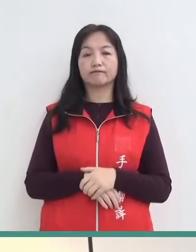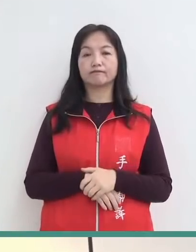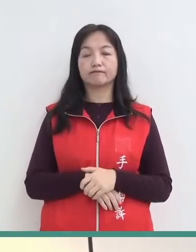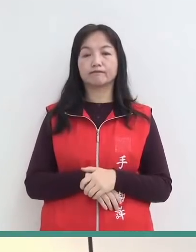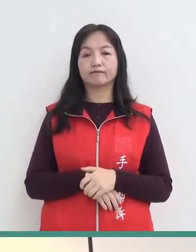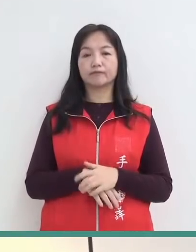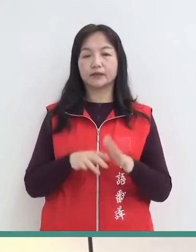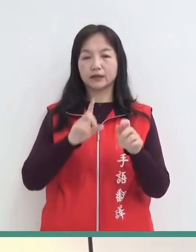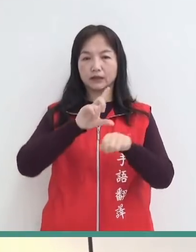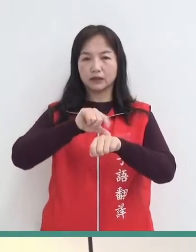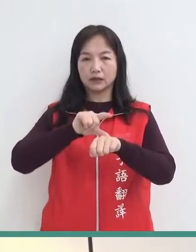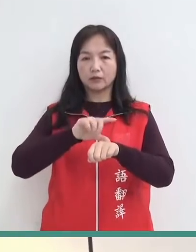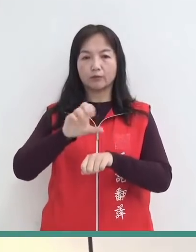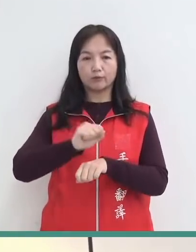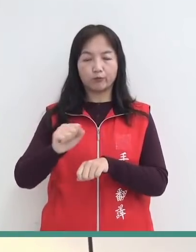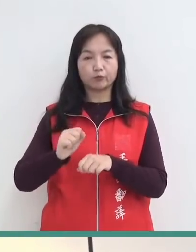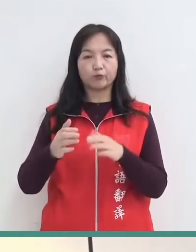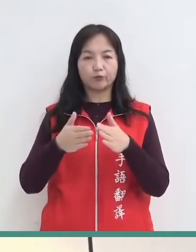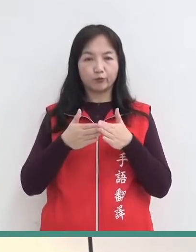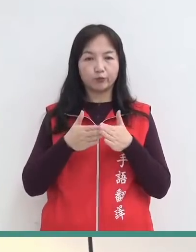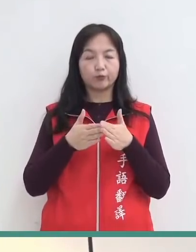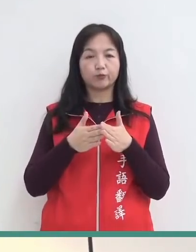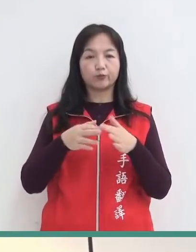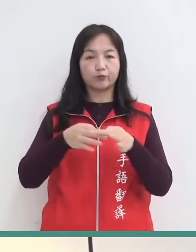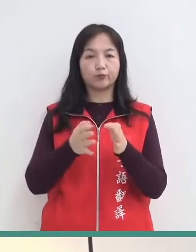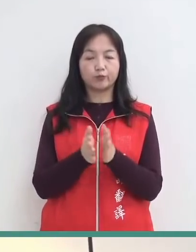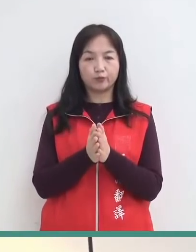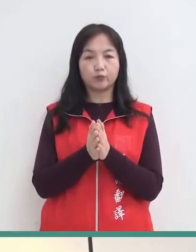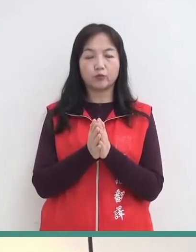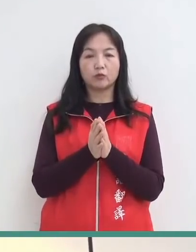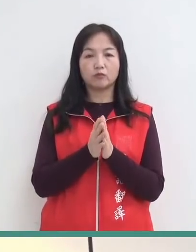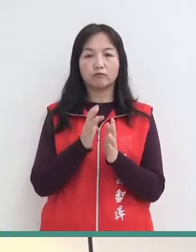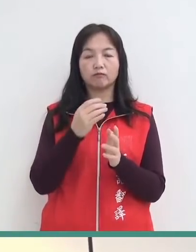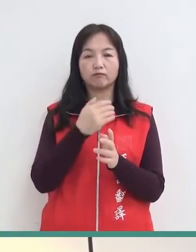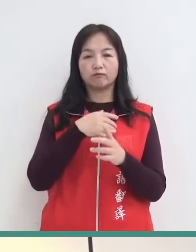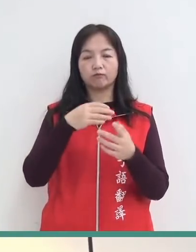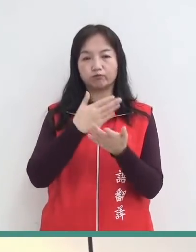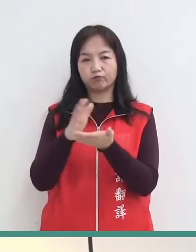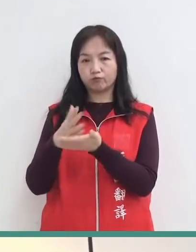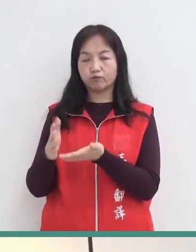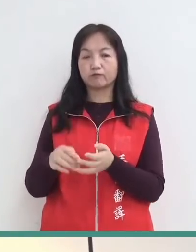哦，要尽量的做到这个及时有效好的处理方案。